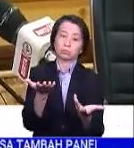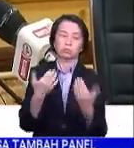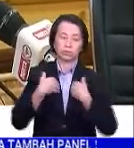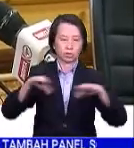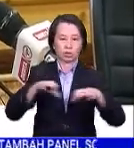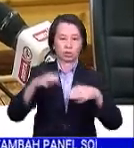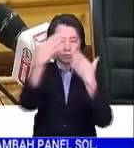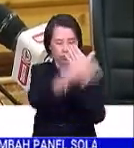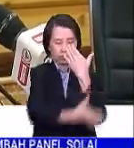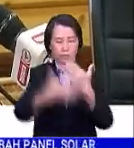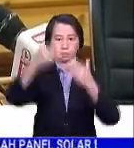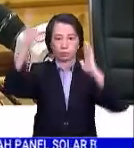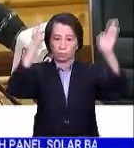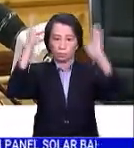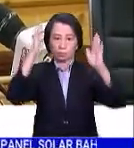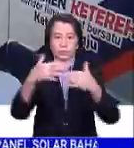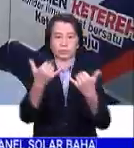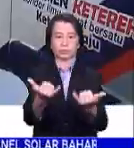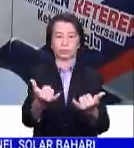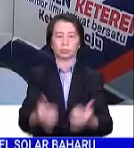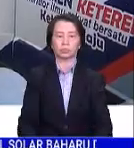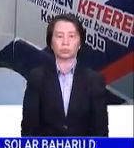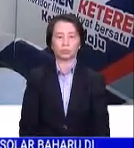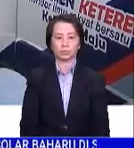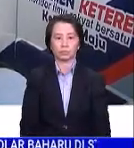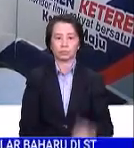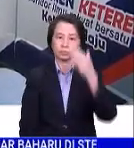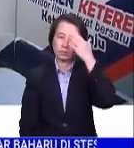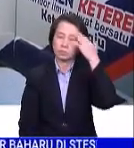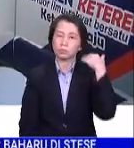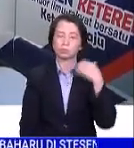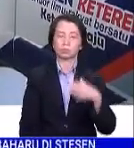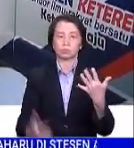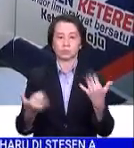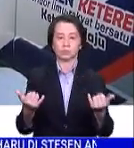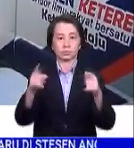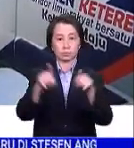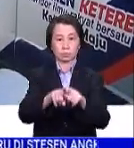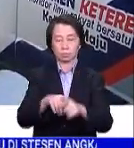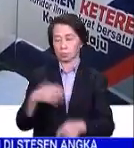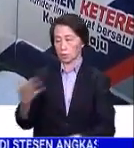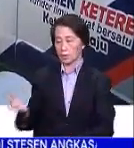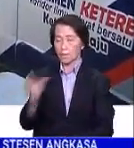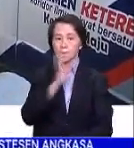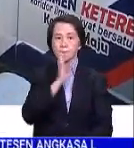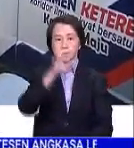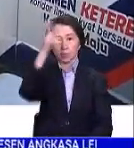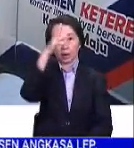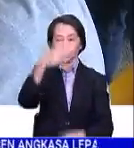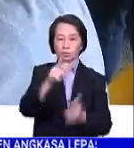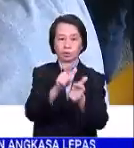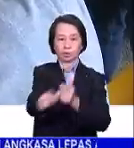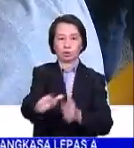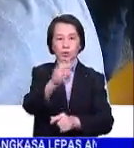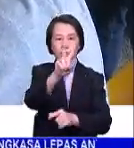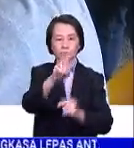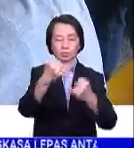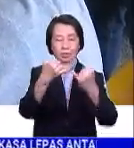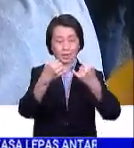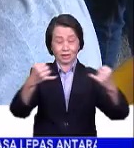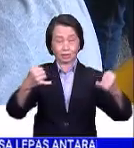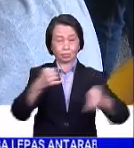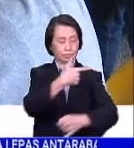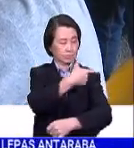seluruh negara buat masa ini. Dalam perkembangan sama, beliau berkata kerajaan telah meluluskan dua jenis